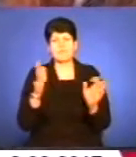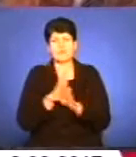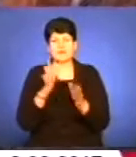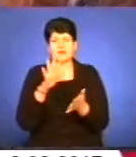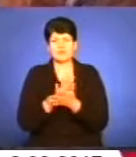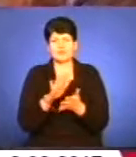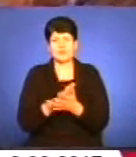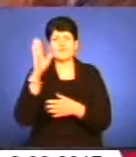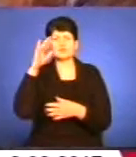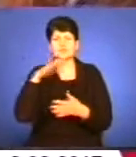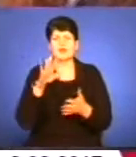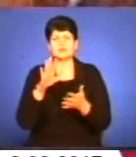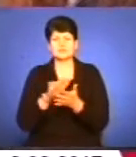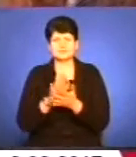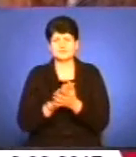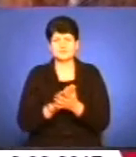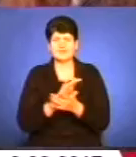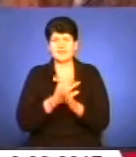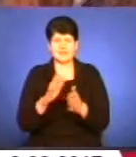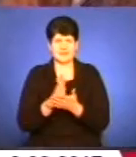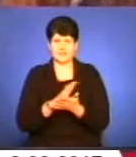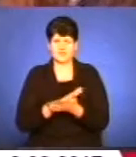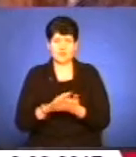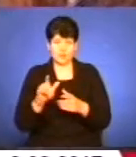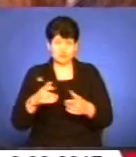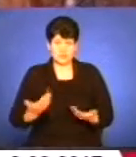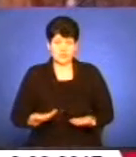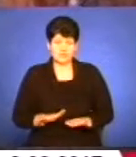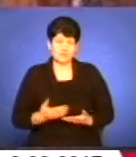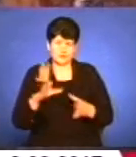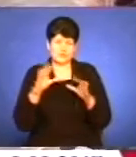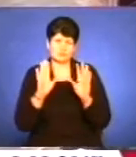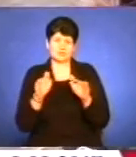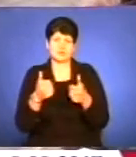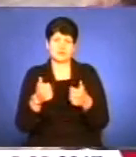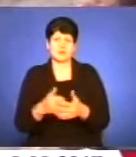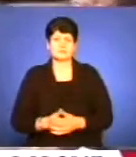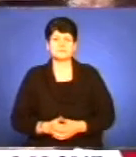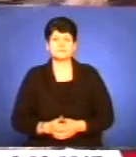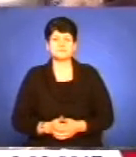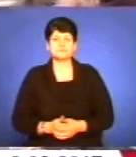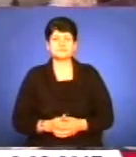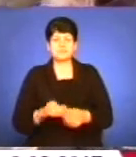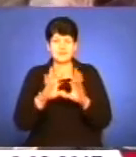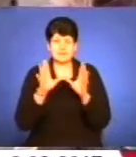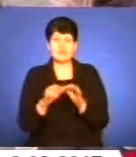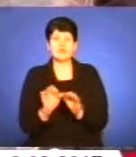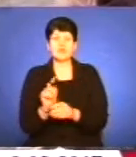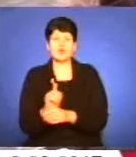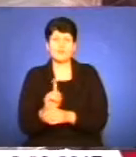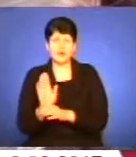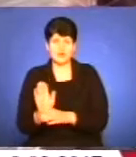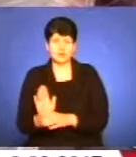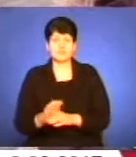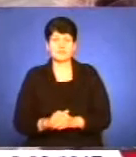загрязнене, і вода не дуже така чиста. Але люди живуть, я думаю, що все в нас буде добре. Взагалі то нормально.